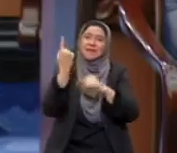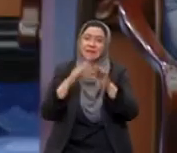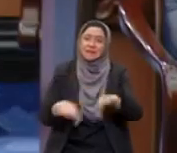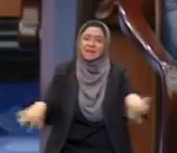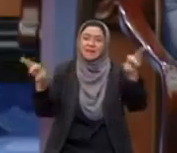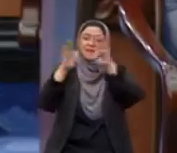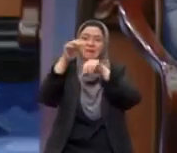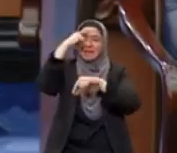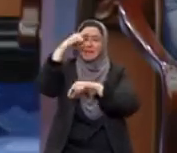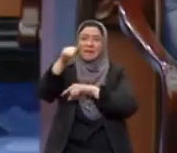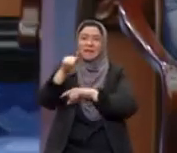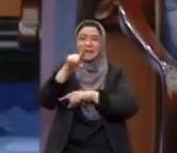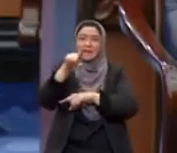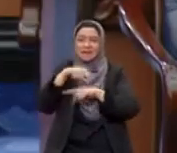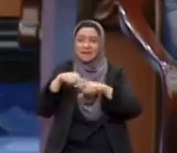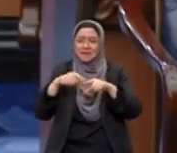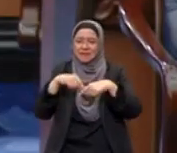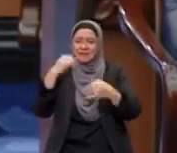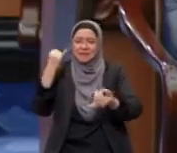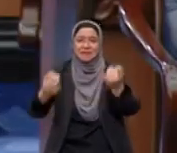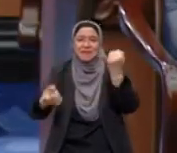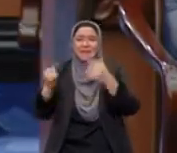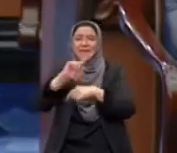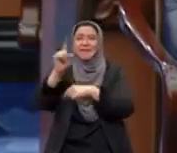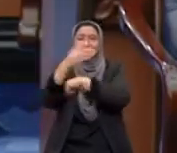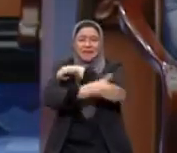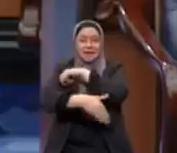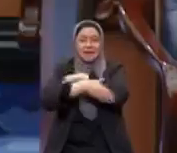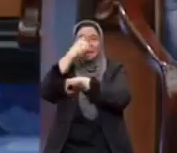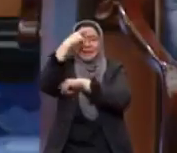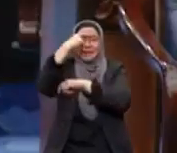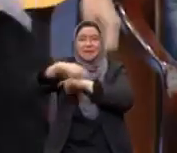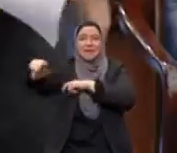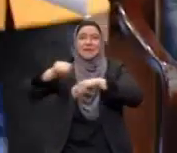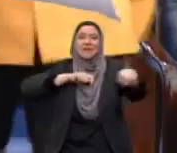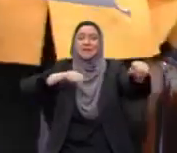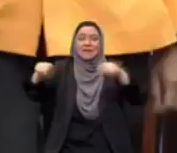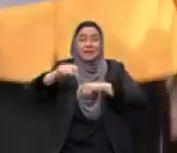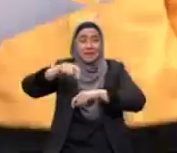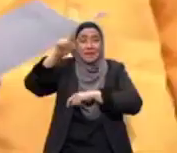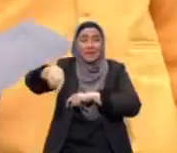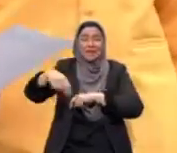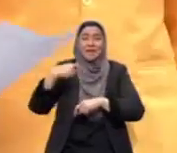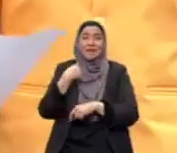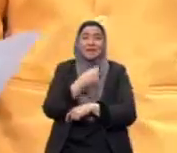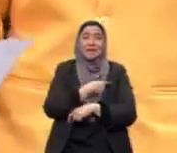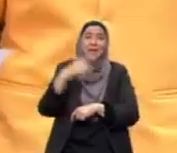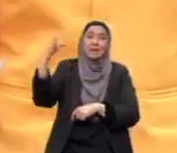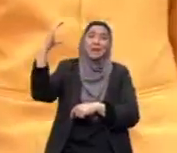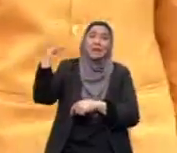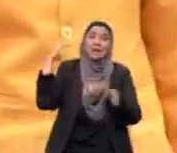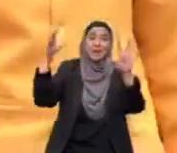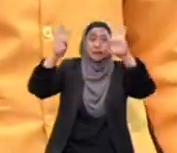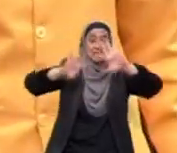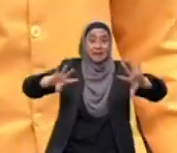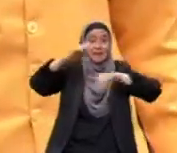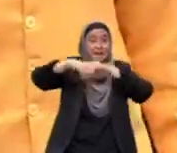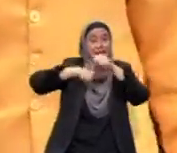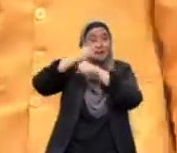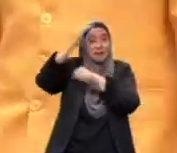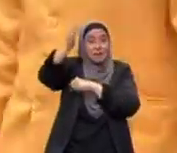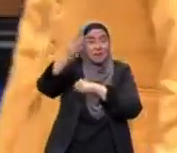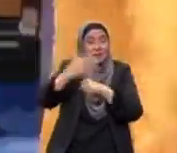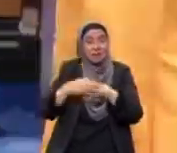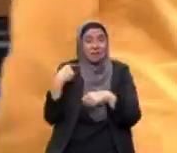mana-mana negara untuk mengambil tindakan-tindakan yang perlu dan kita sebagai pengerusi ASEAN pada tahun hadapan ad kita akan mbincangkan perkara ini dengan